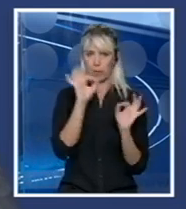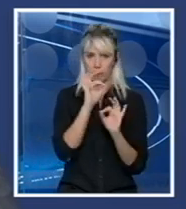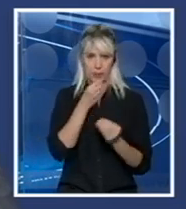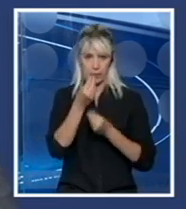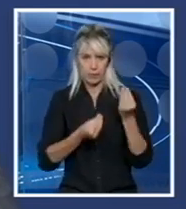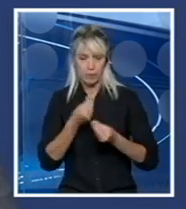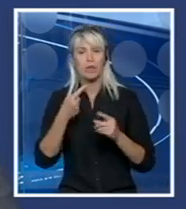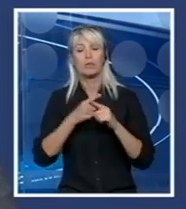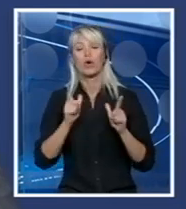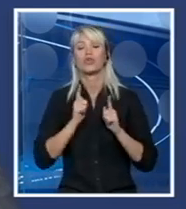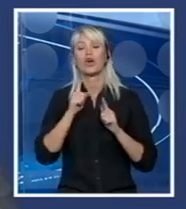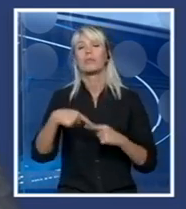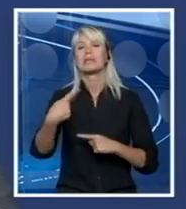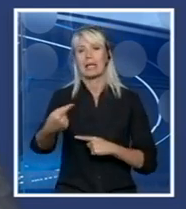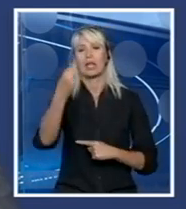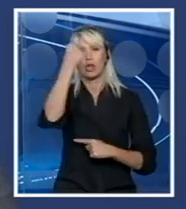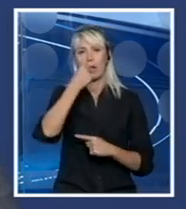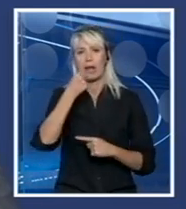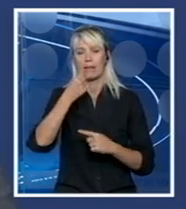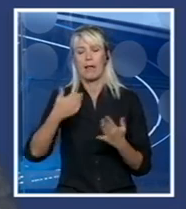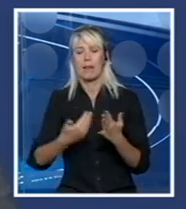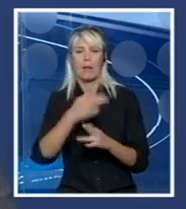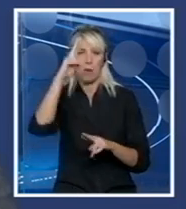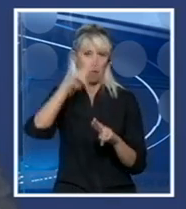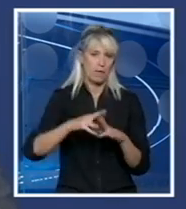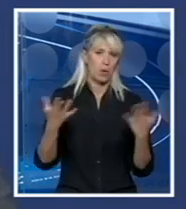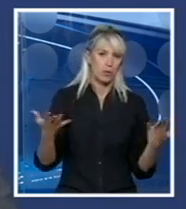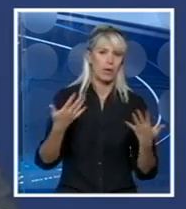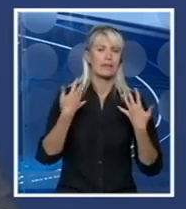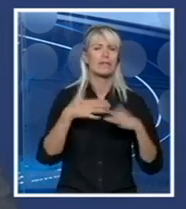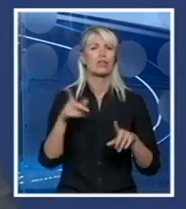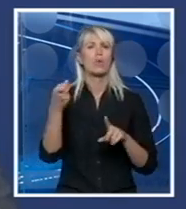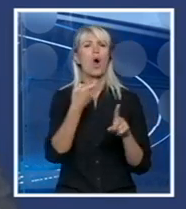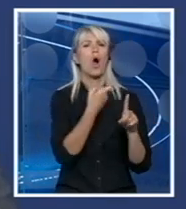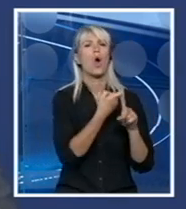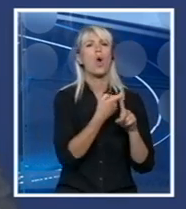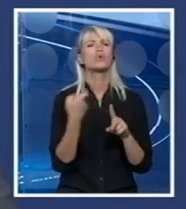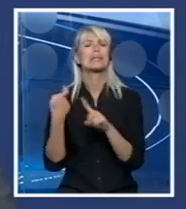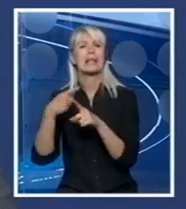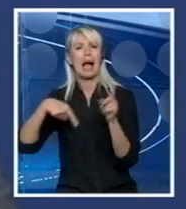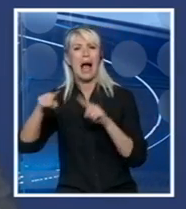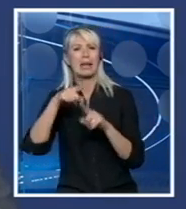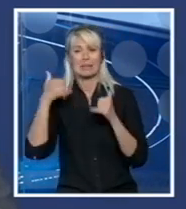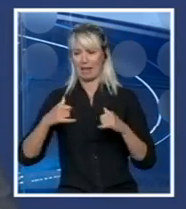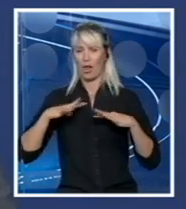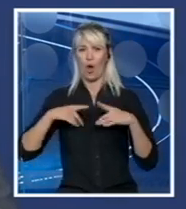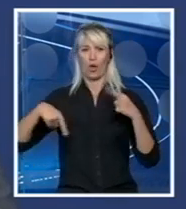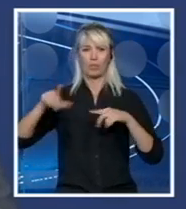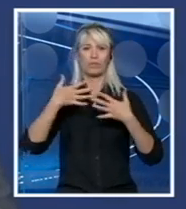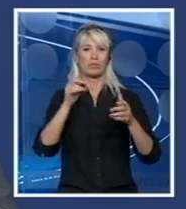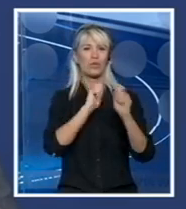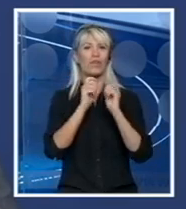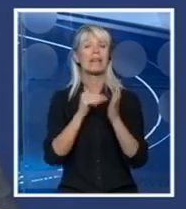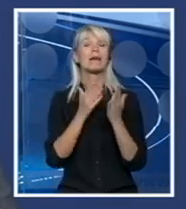smo održali ministarstvo sastanke sa predstavnicima KONUS-a i KAS-a. Oni su sad ljudi na kolektivnim godišnjim odmorima.